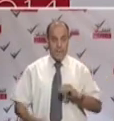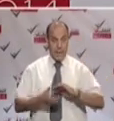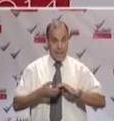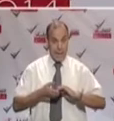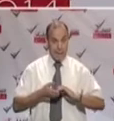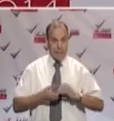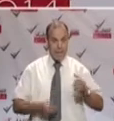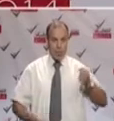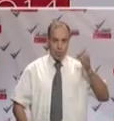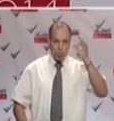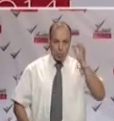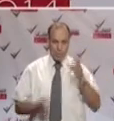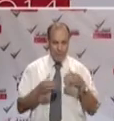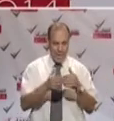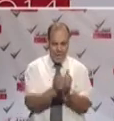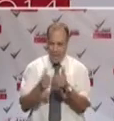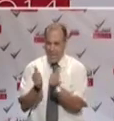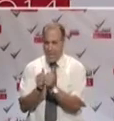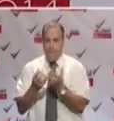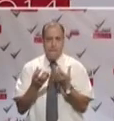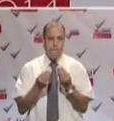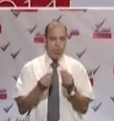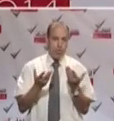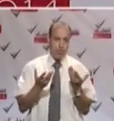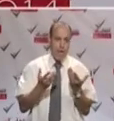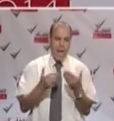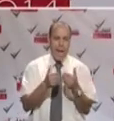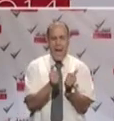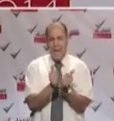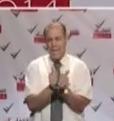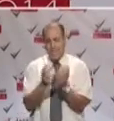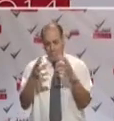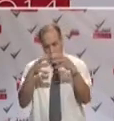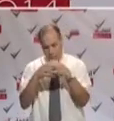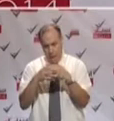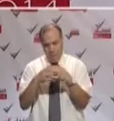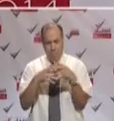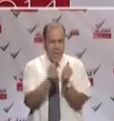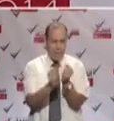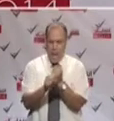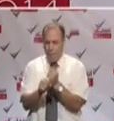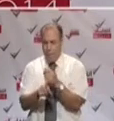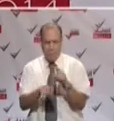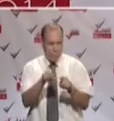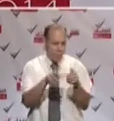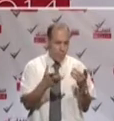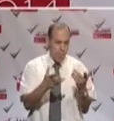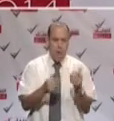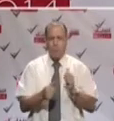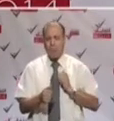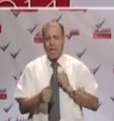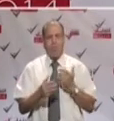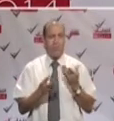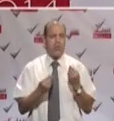الاتحاد من أجل تونس هو ائتلاف حزبي متكون من حزب المسار وحزب العمل